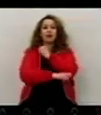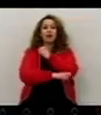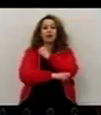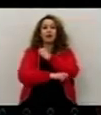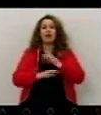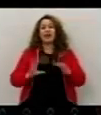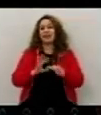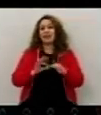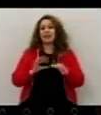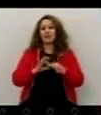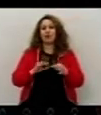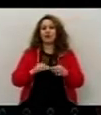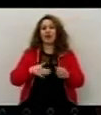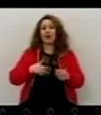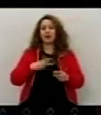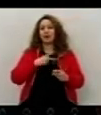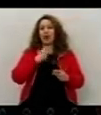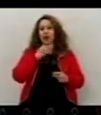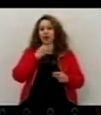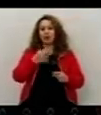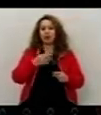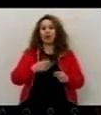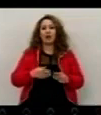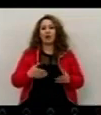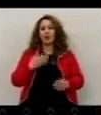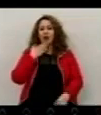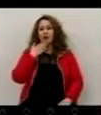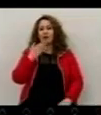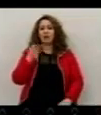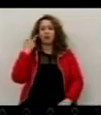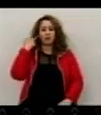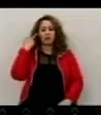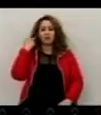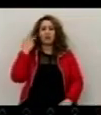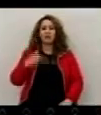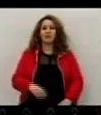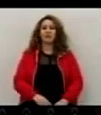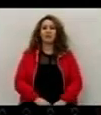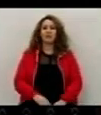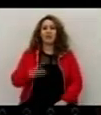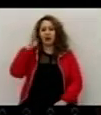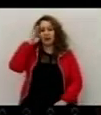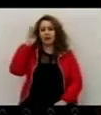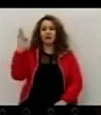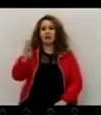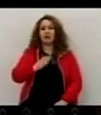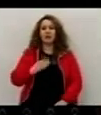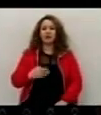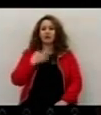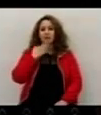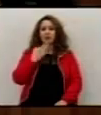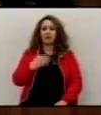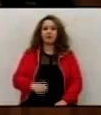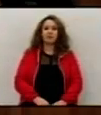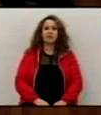هي التوضيحات التي أردت إفادتكم بها في هذا الموضوع. أشكركم على كرم الإصغاء والمتابعة، والسلام عليكم ورحمة الله وبركاته. شكرا،